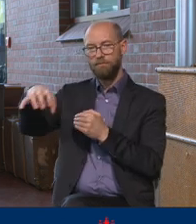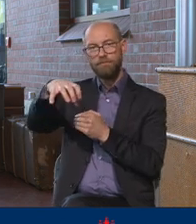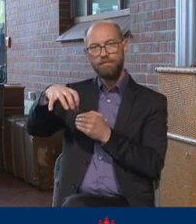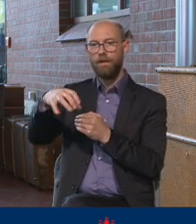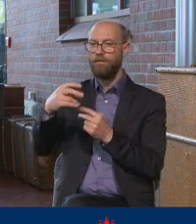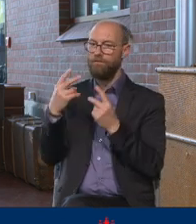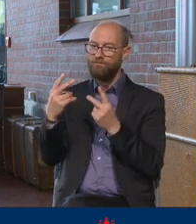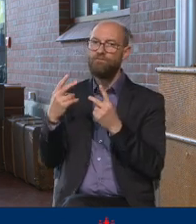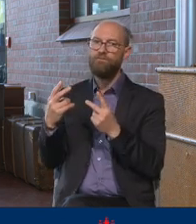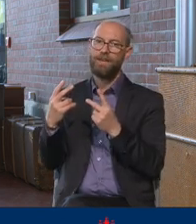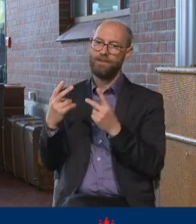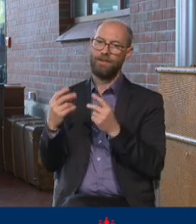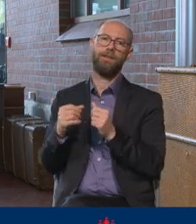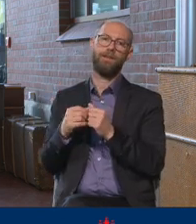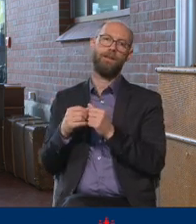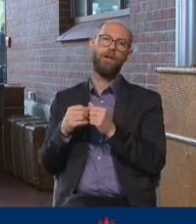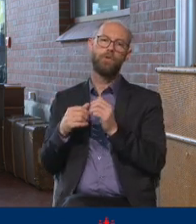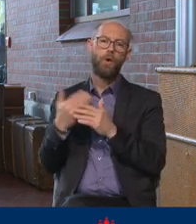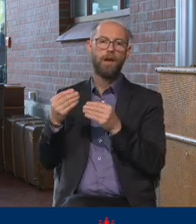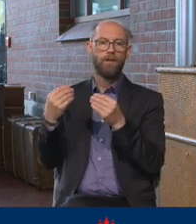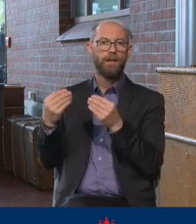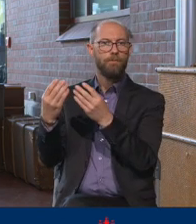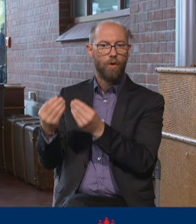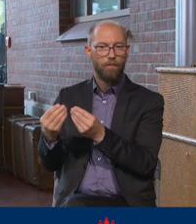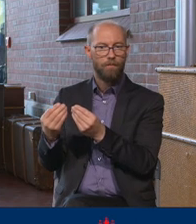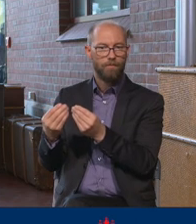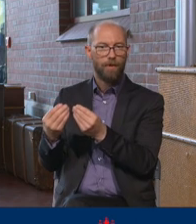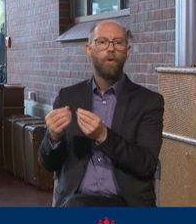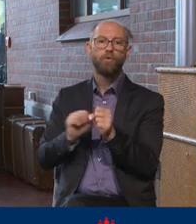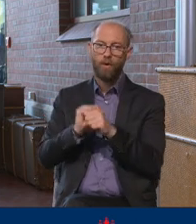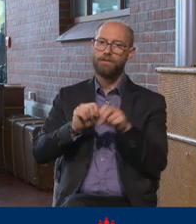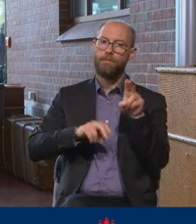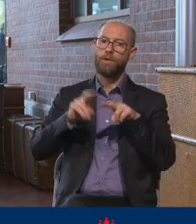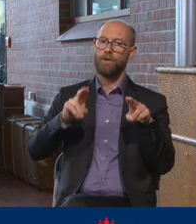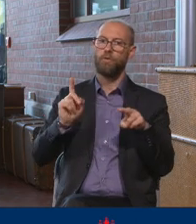trotz bewahrung der heterogenität bekommen soll herzlichen dank